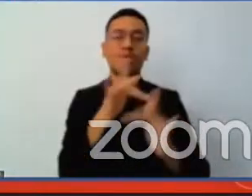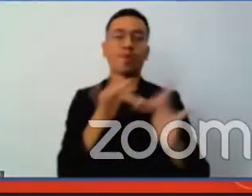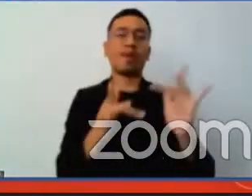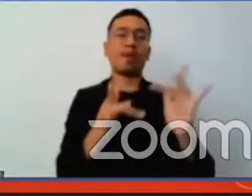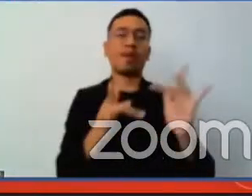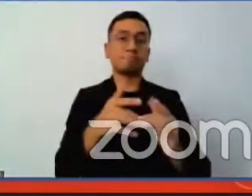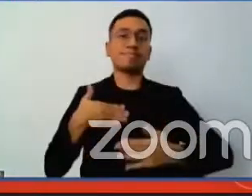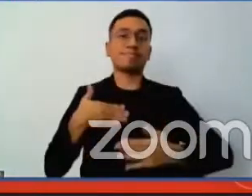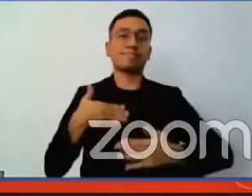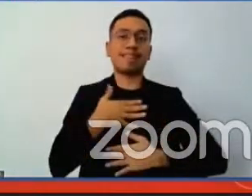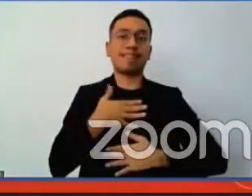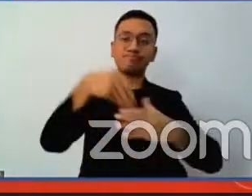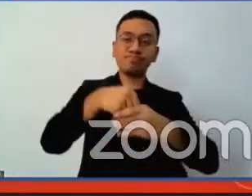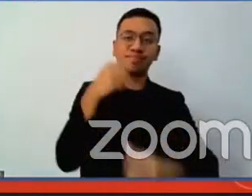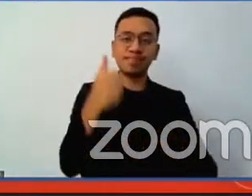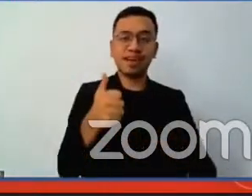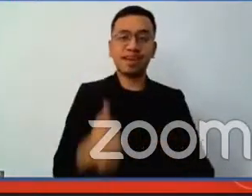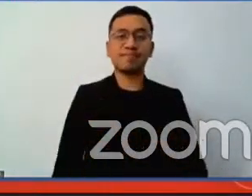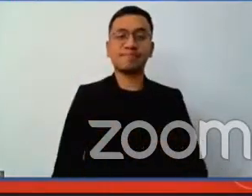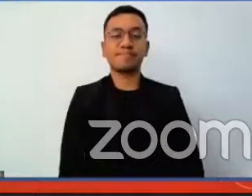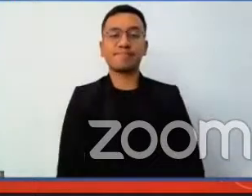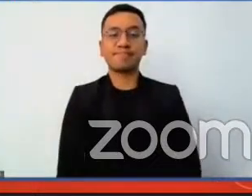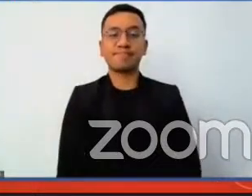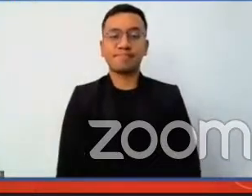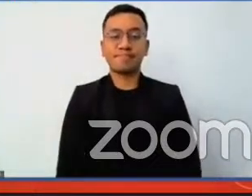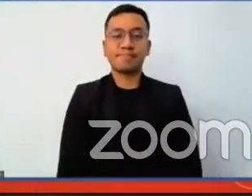ini. Bapak dan Ibu sekalian,